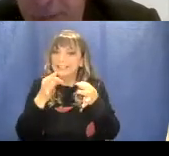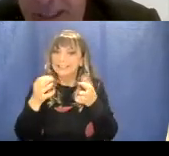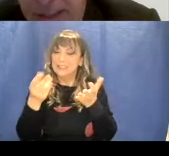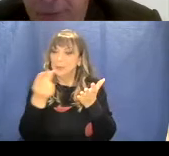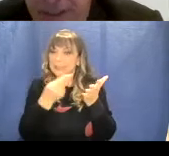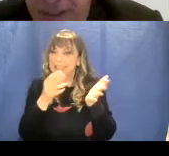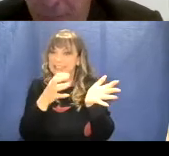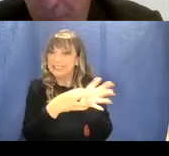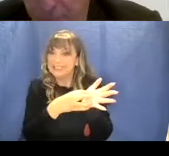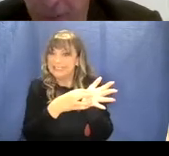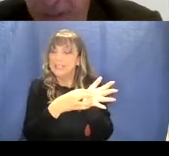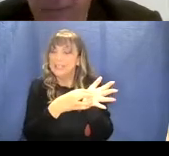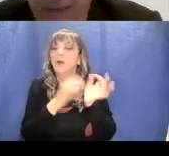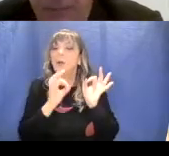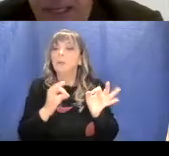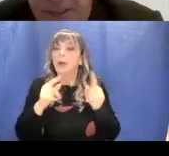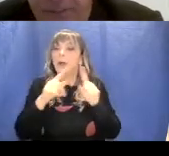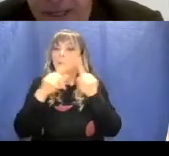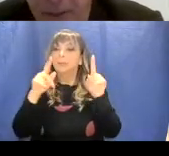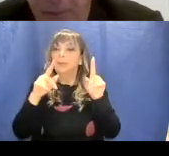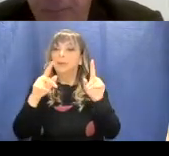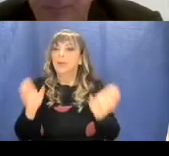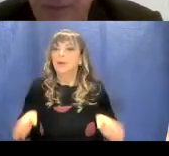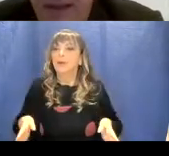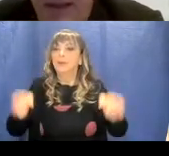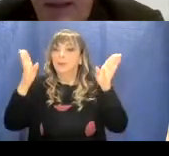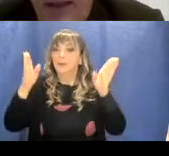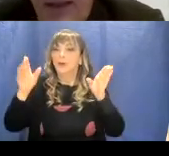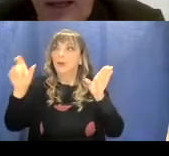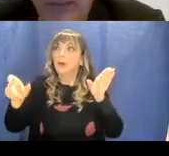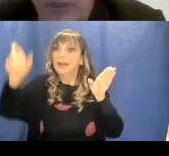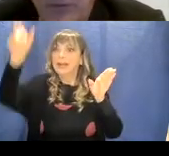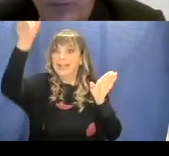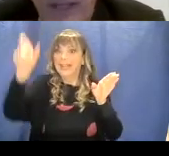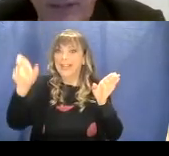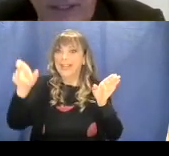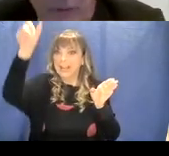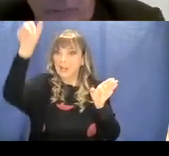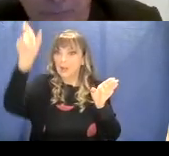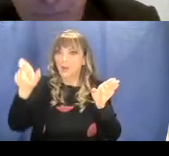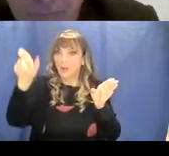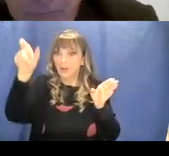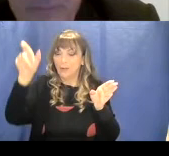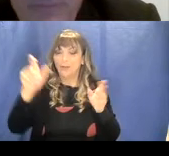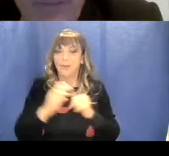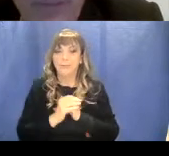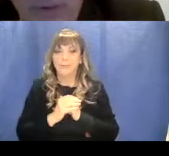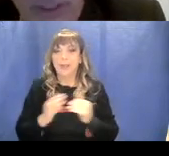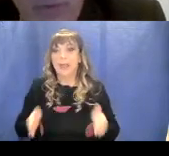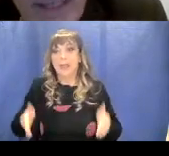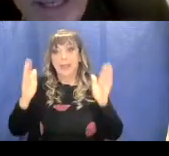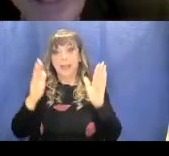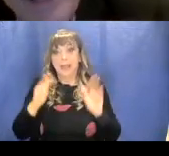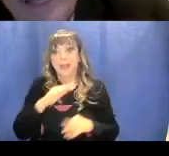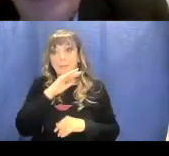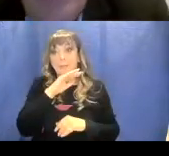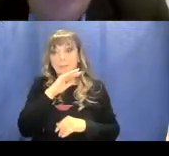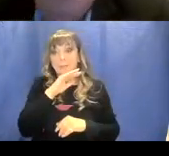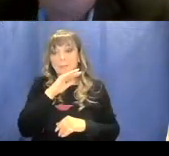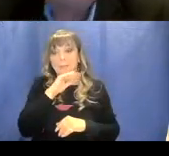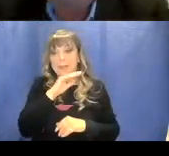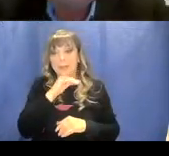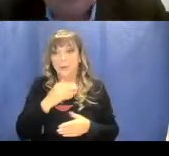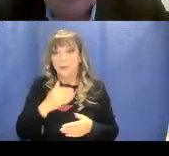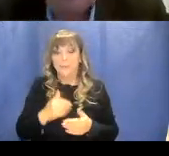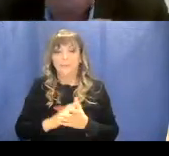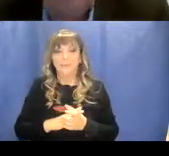della fotografia rimosso di palazzo vecchio allora dove entrano però i quasicristalli in